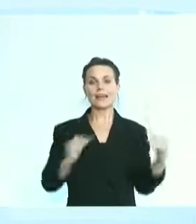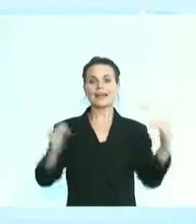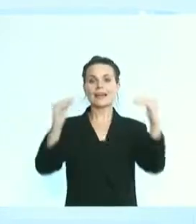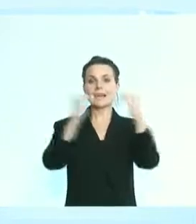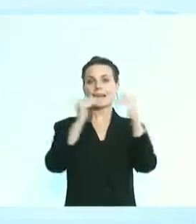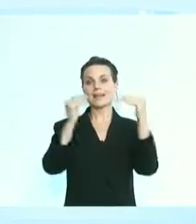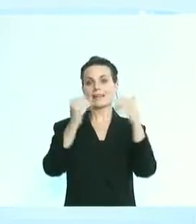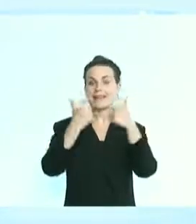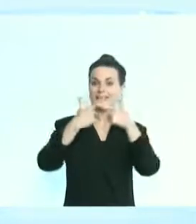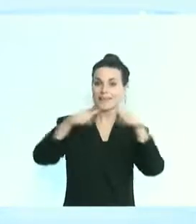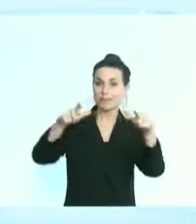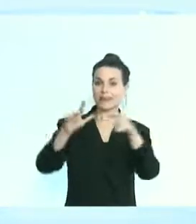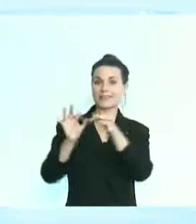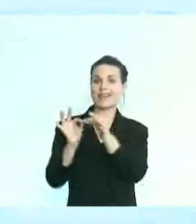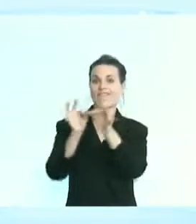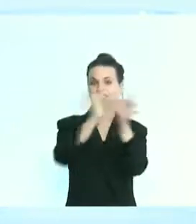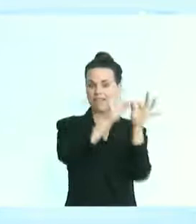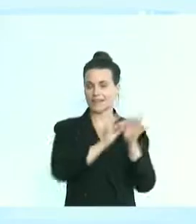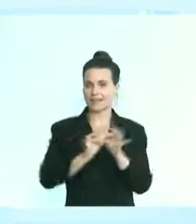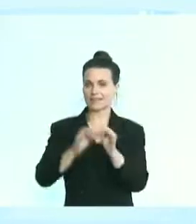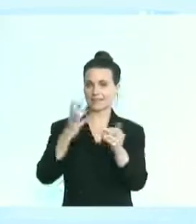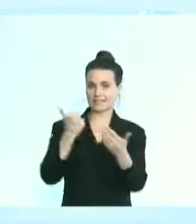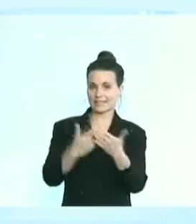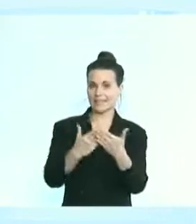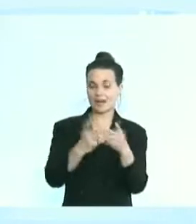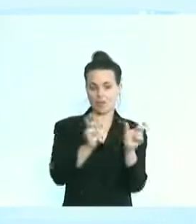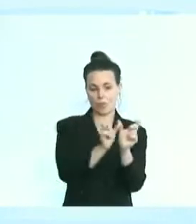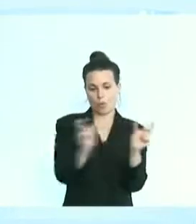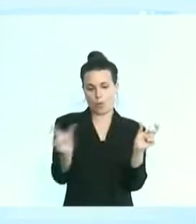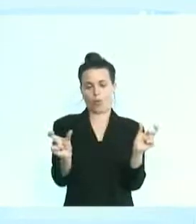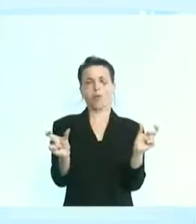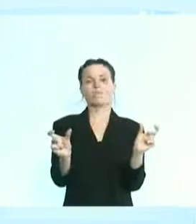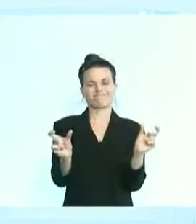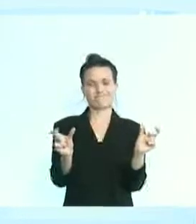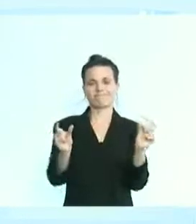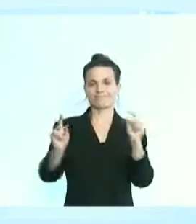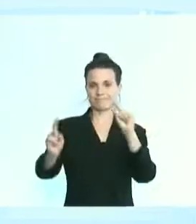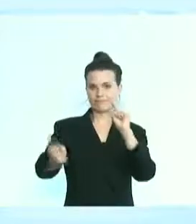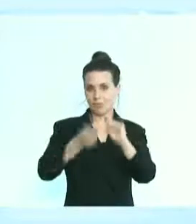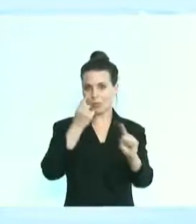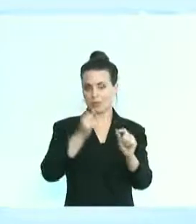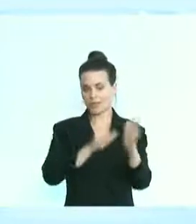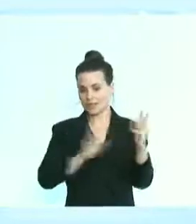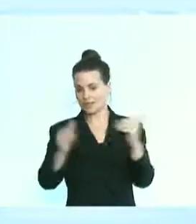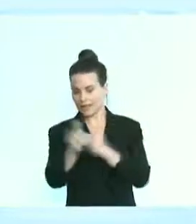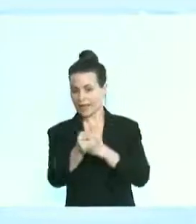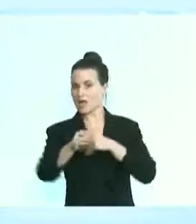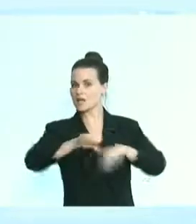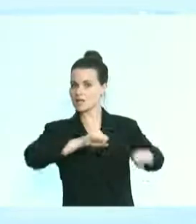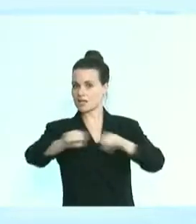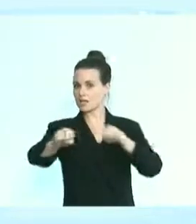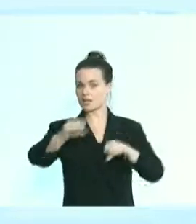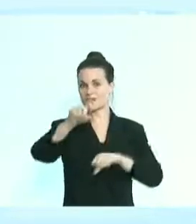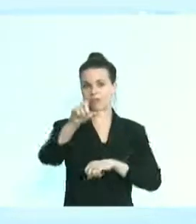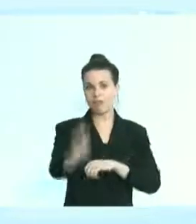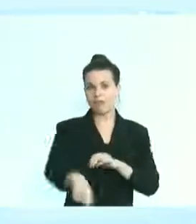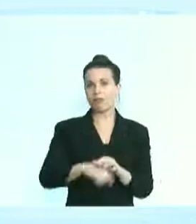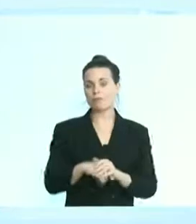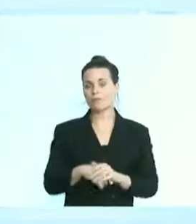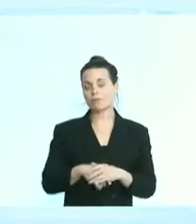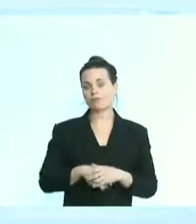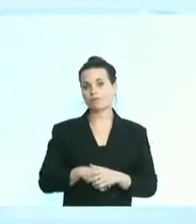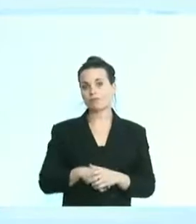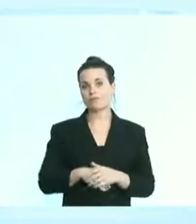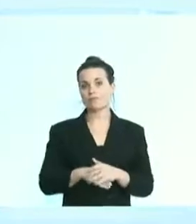la République française à travers ces mots. C'est beaucoup de choses qui sont très importantes. Ça sert à rien d'avoir